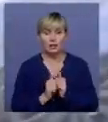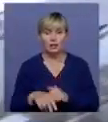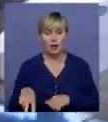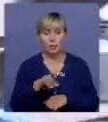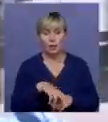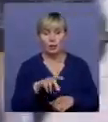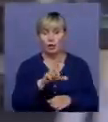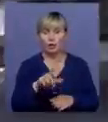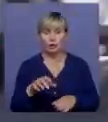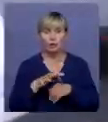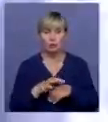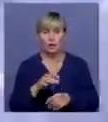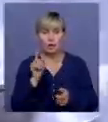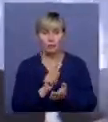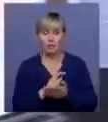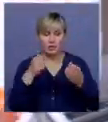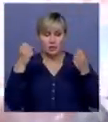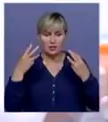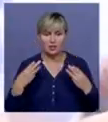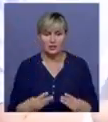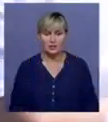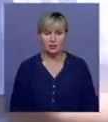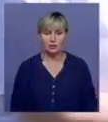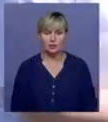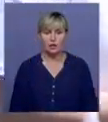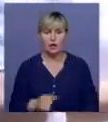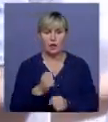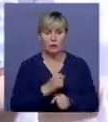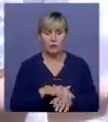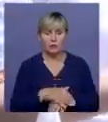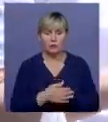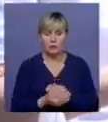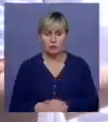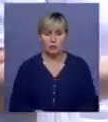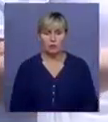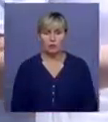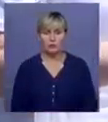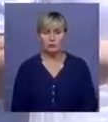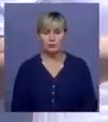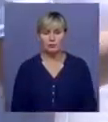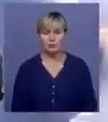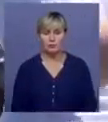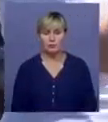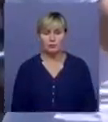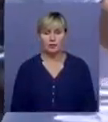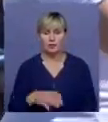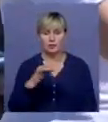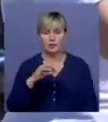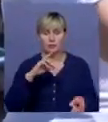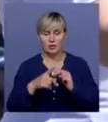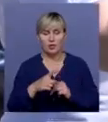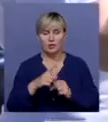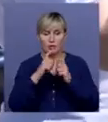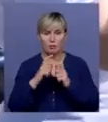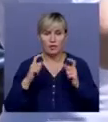волонтеры проходит обязательную дезинфекцию обрабатываются руки и меняется маска